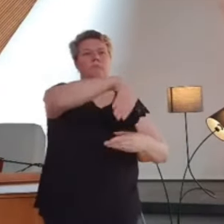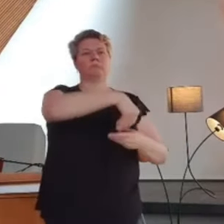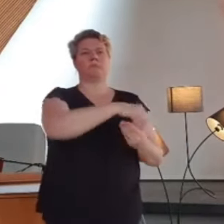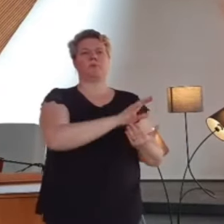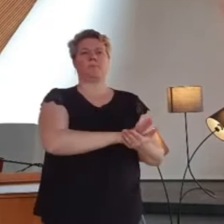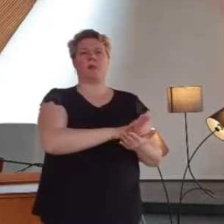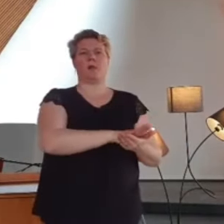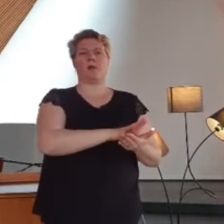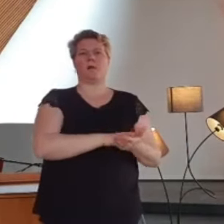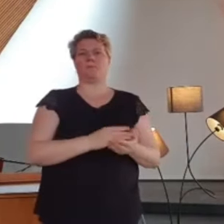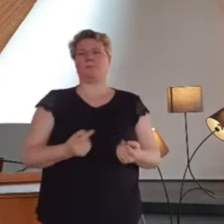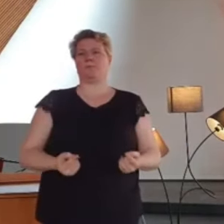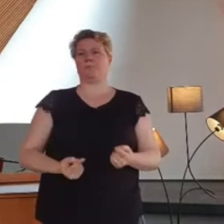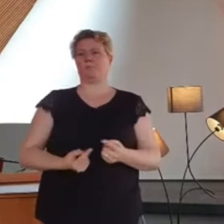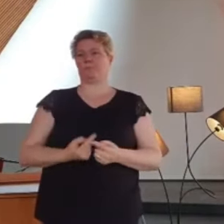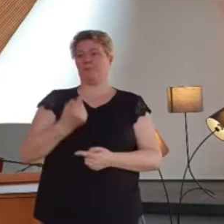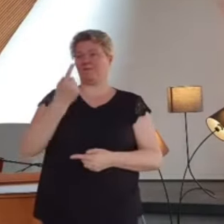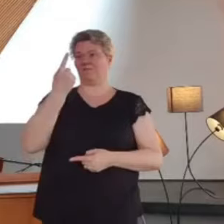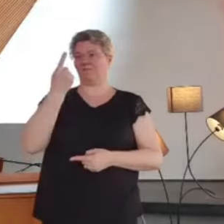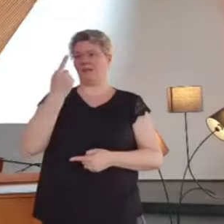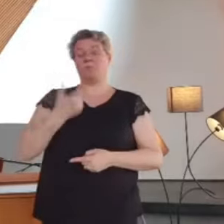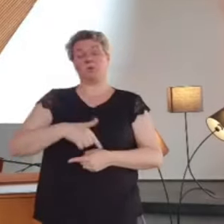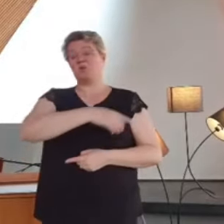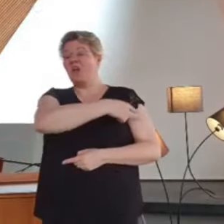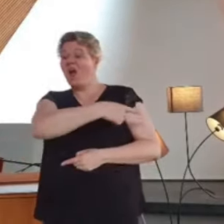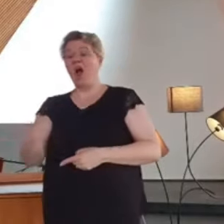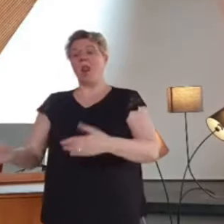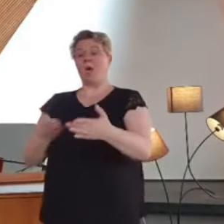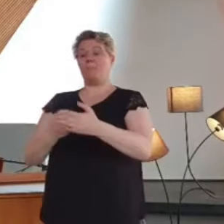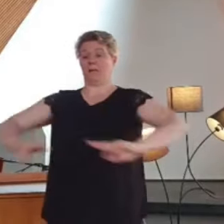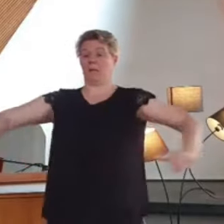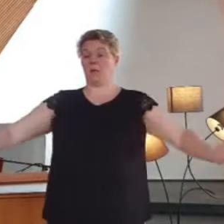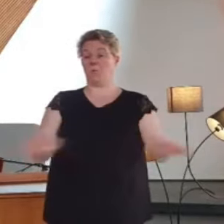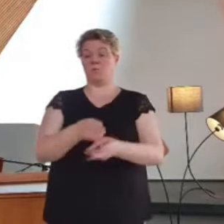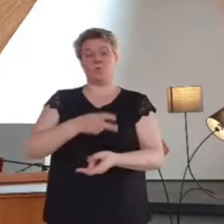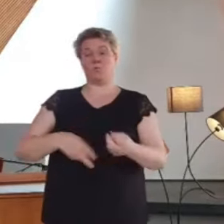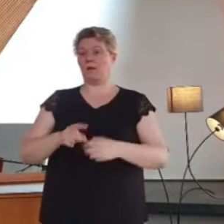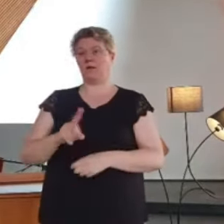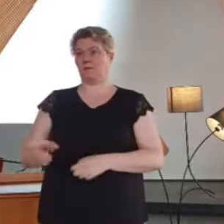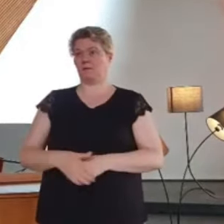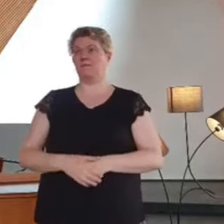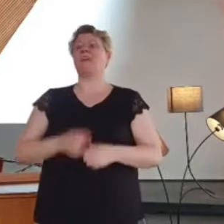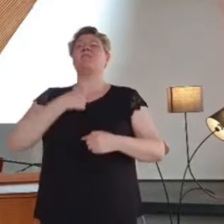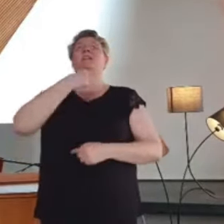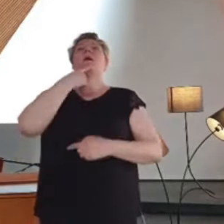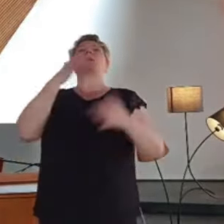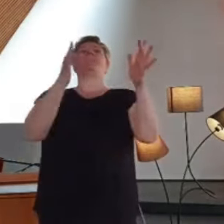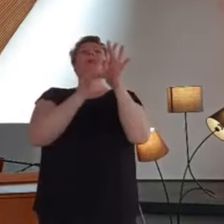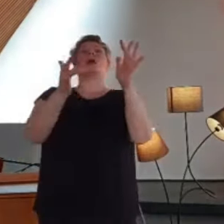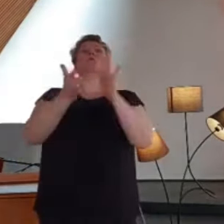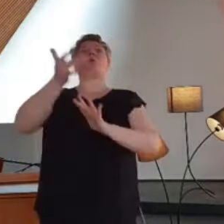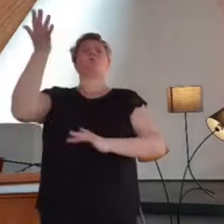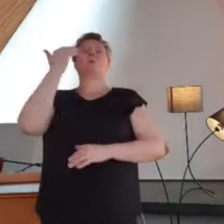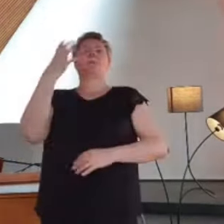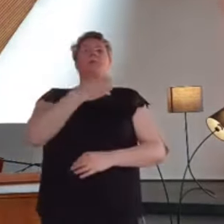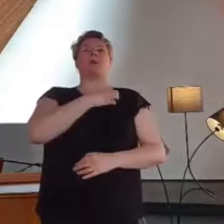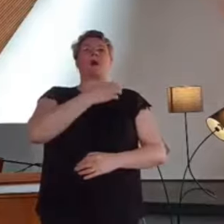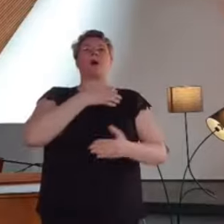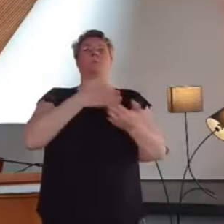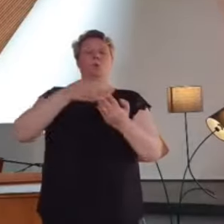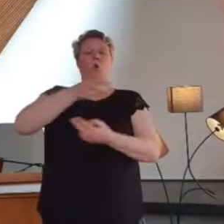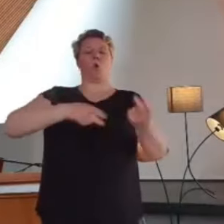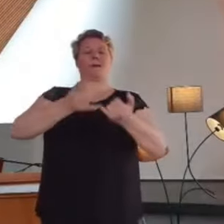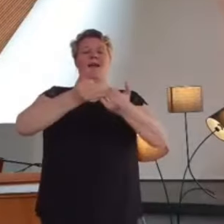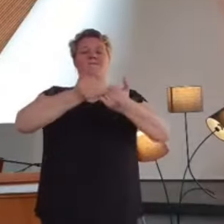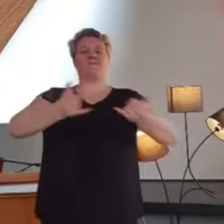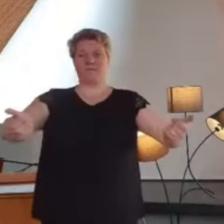wurde. Also man kann auch das nicht über einen Kamm scheren. Wenn ich also jetzt sage, wie ist Jesus mit Krankheiten und Behinderungen umgegangen, dann